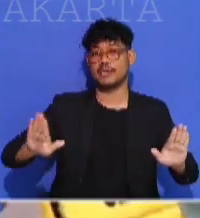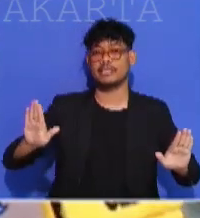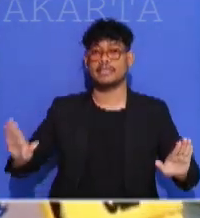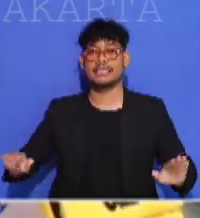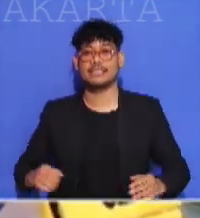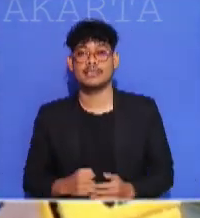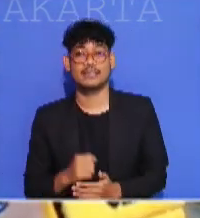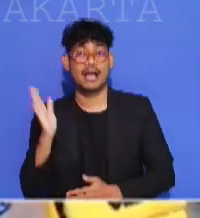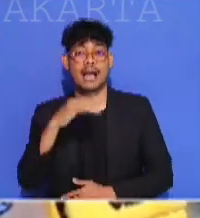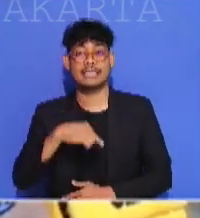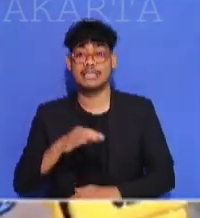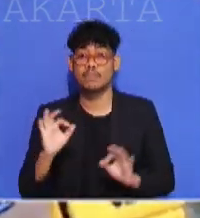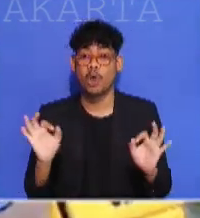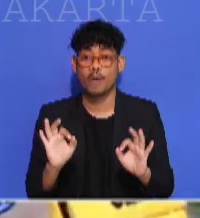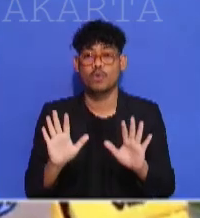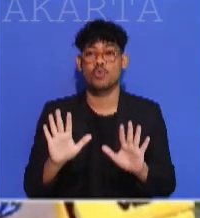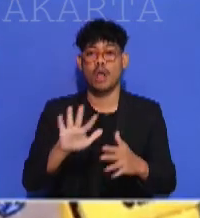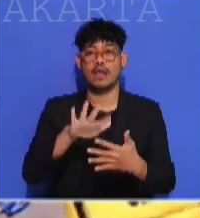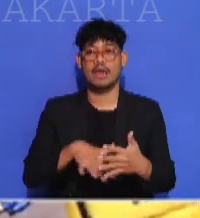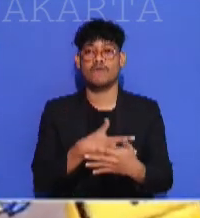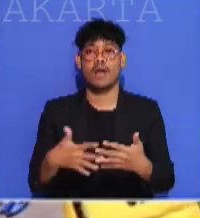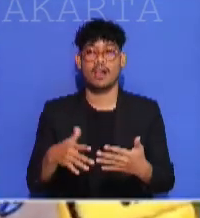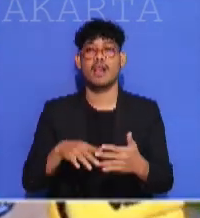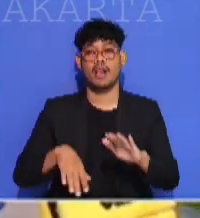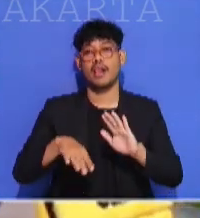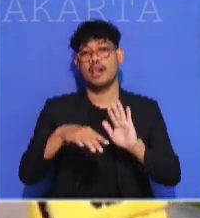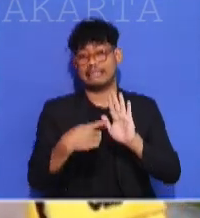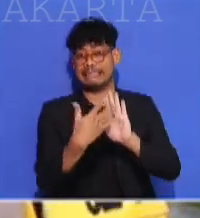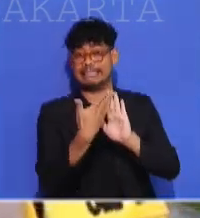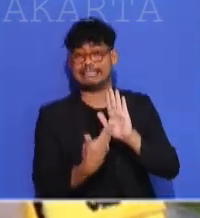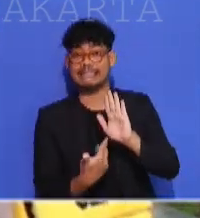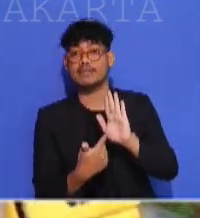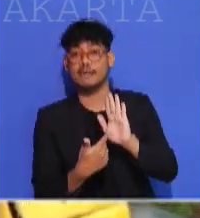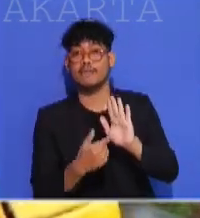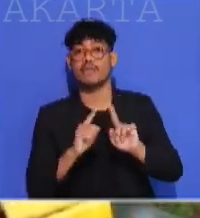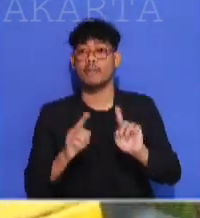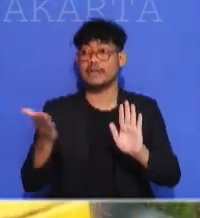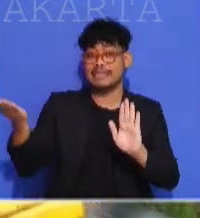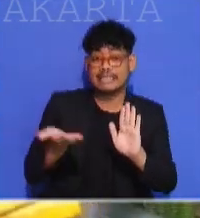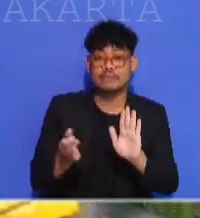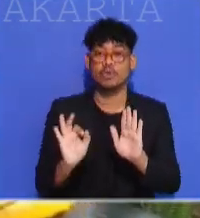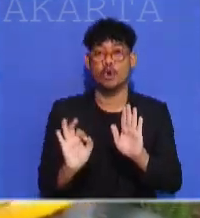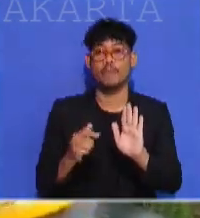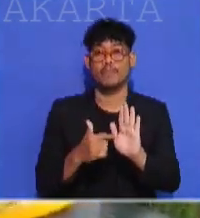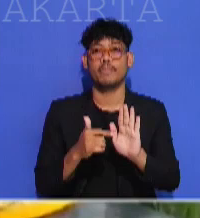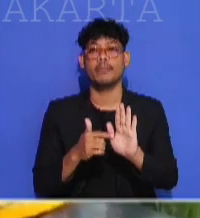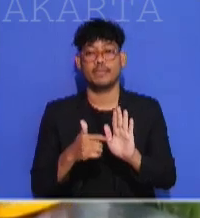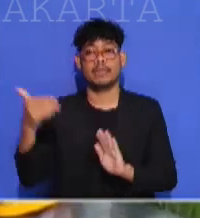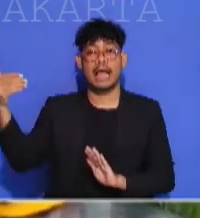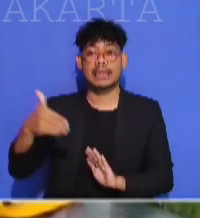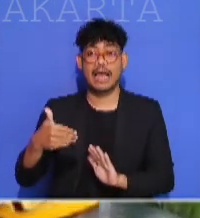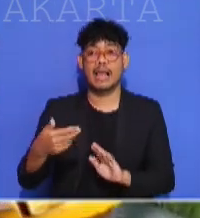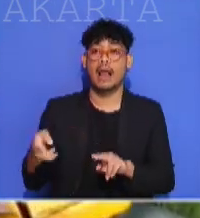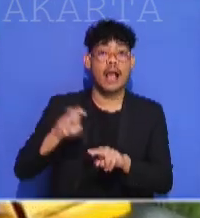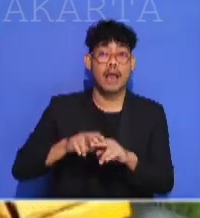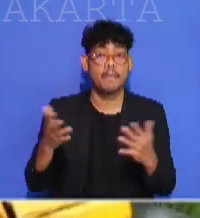mengetahui, belum ada jadwal. Memang sudah rundown sudah ada, tapi untuk beliaunya masih belum kita pastikan naik apa nanti ke sini belum. Tanggal berapa